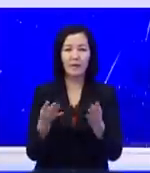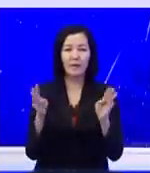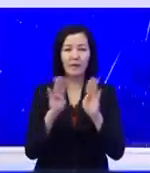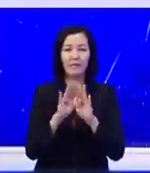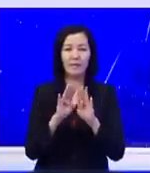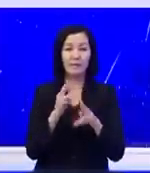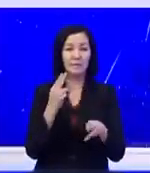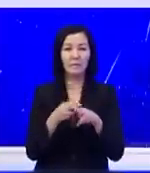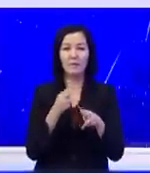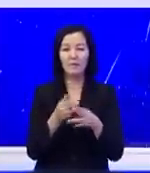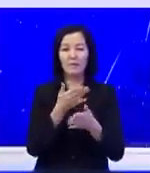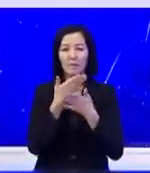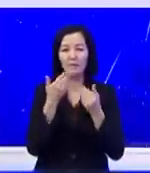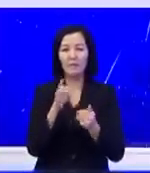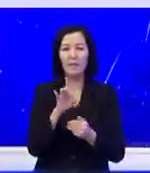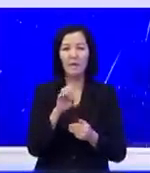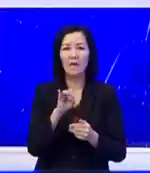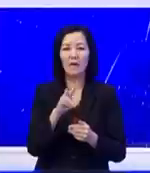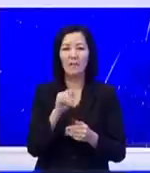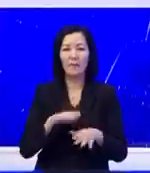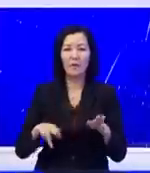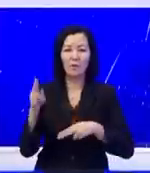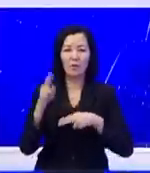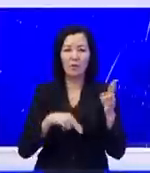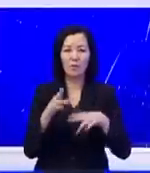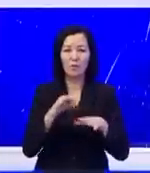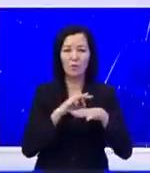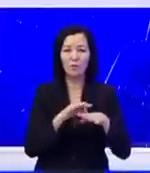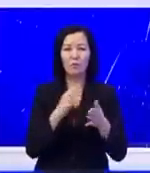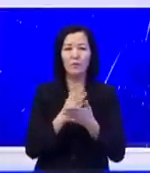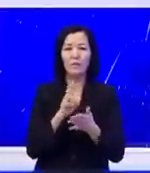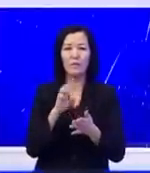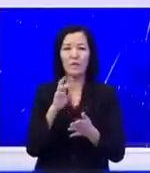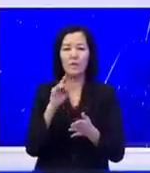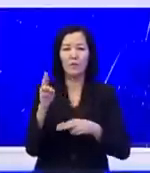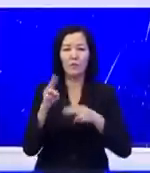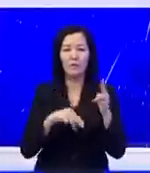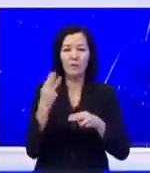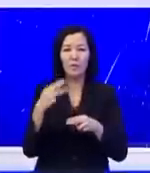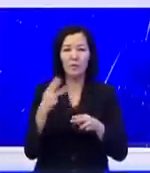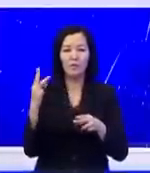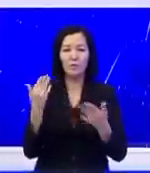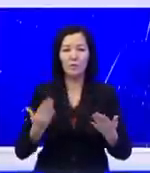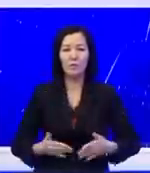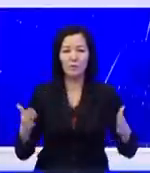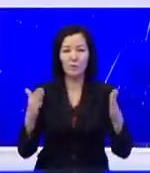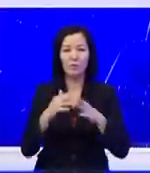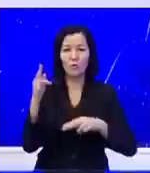Карантин кедергі емес. Райымбек ауданда құрылыс жұмыстар қызып тұр. Нарынқолда салынып жатқан 33 коммуналдық тұрғын үй